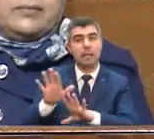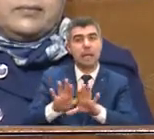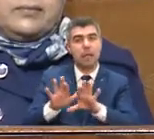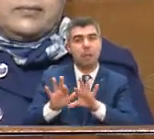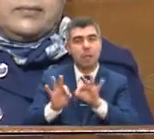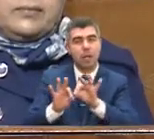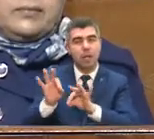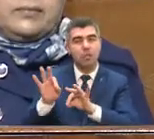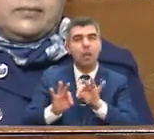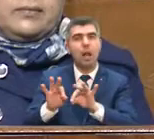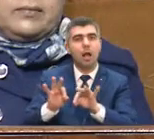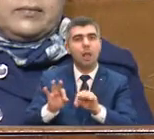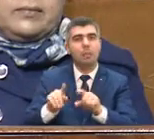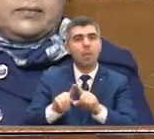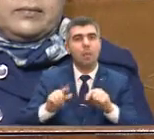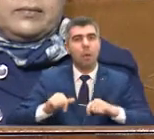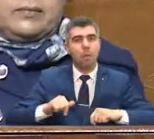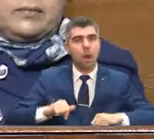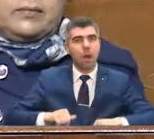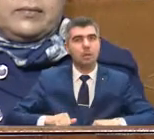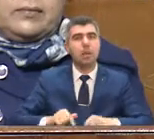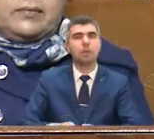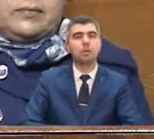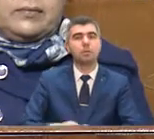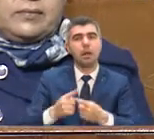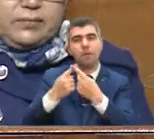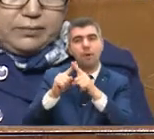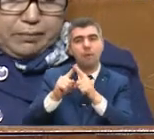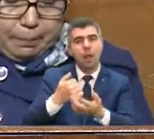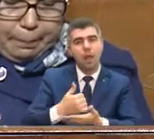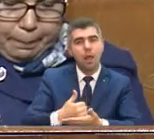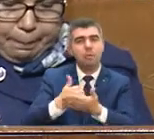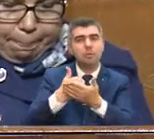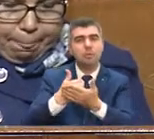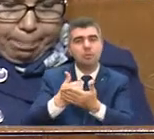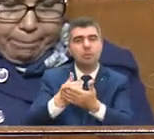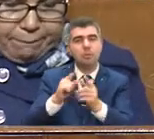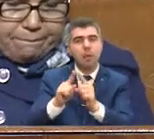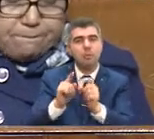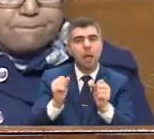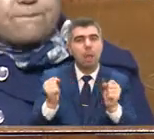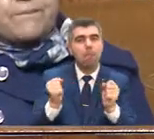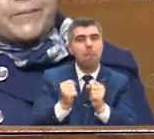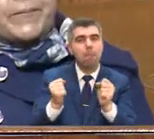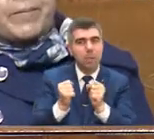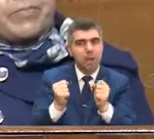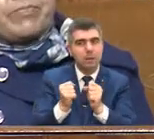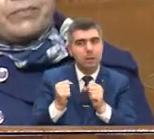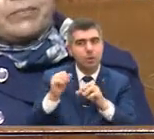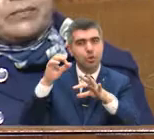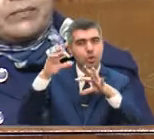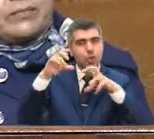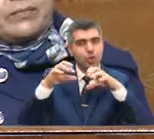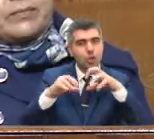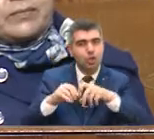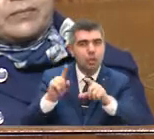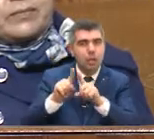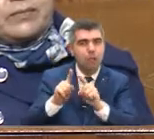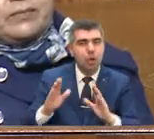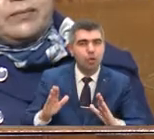التي ستتخذها وزارتكم للتخفيف من حدة قساوة الطقس بالمناطق